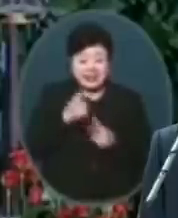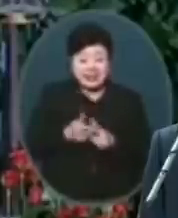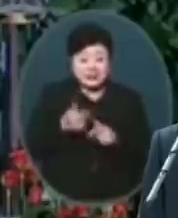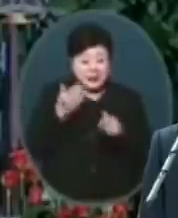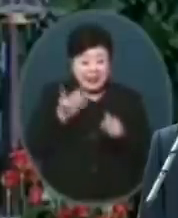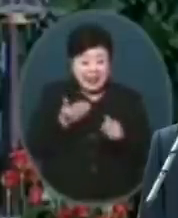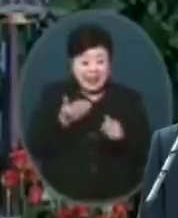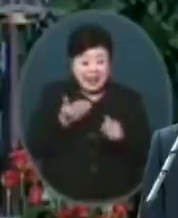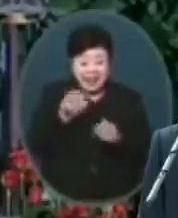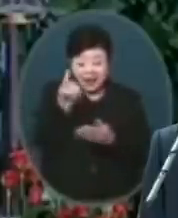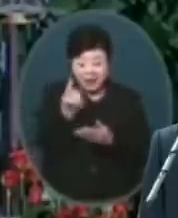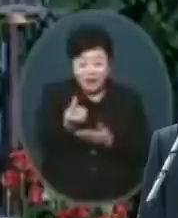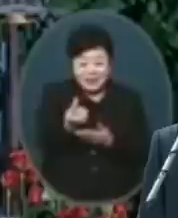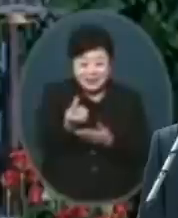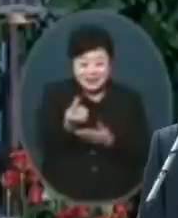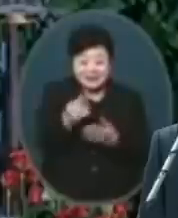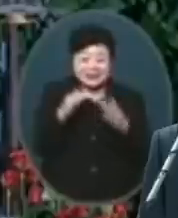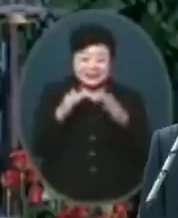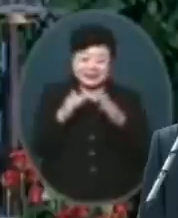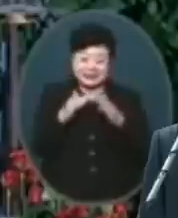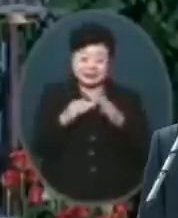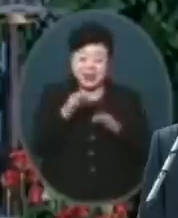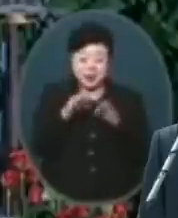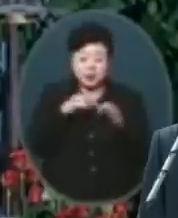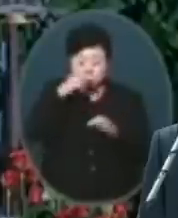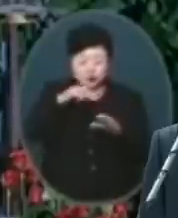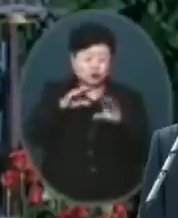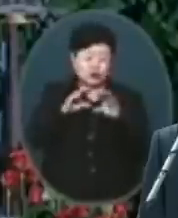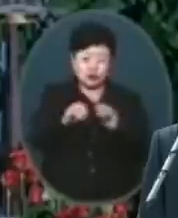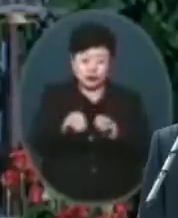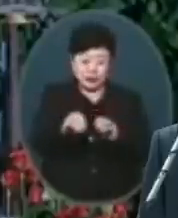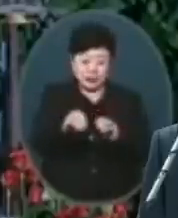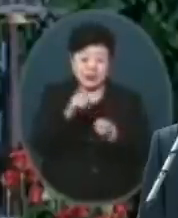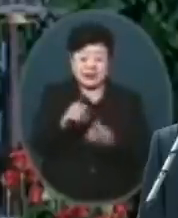예수님께 와서 이 집에 포도주가 떨어졌다.